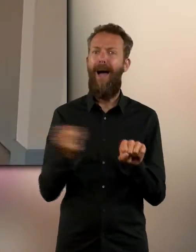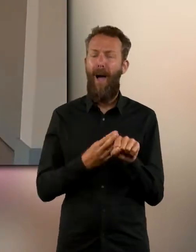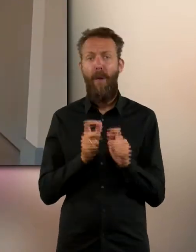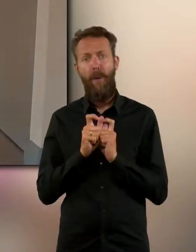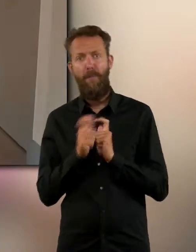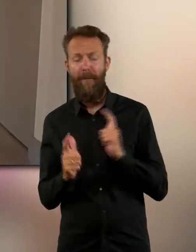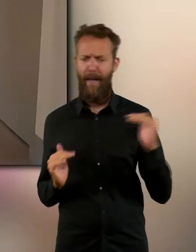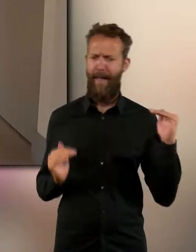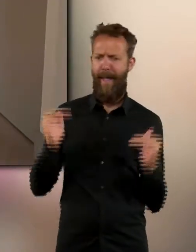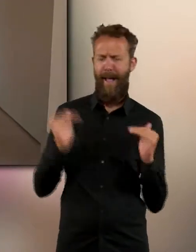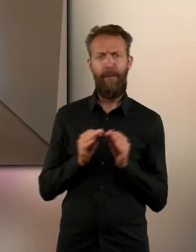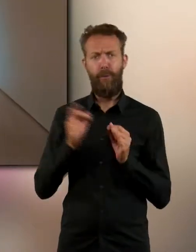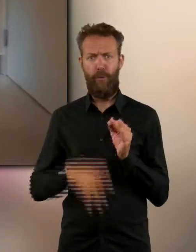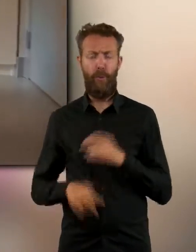d'équilibre.